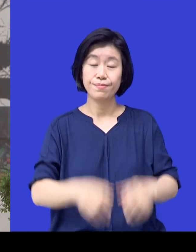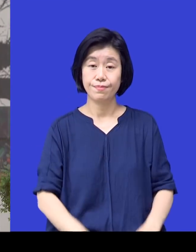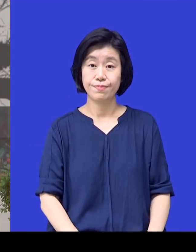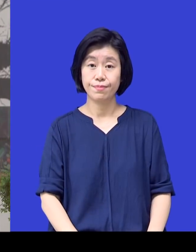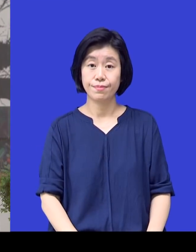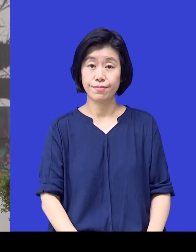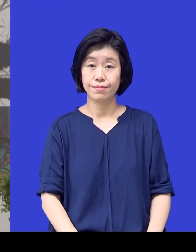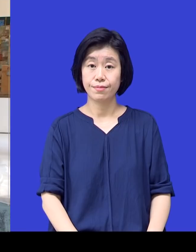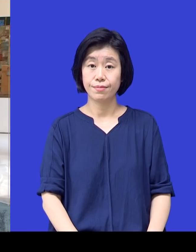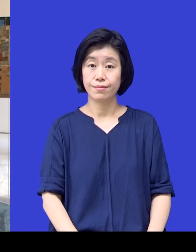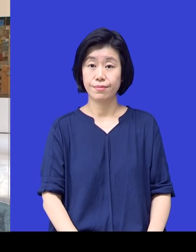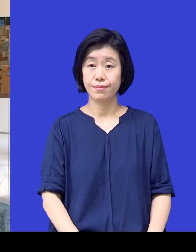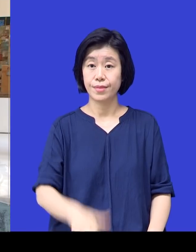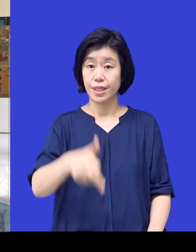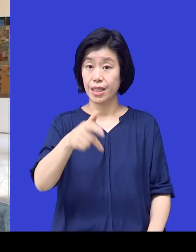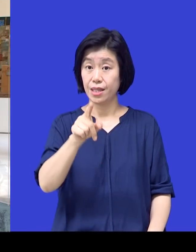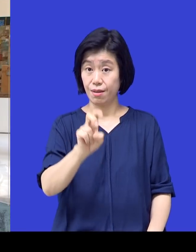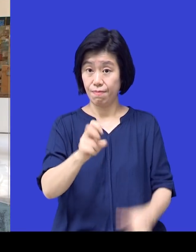컴패션의 그